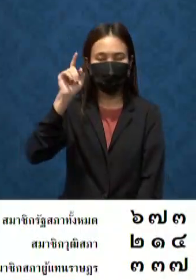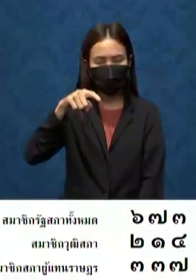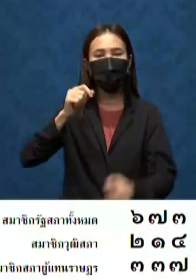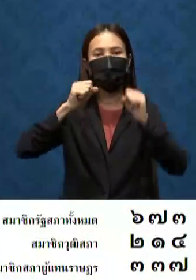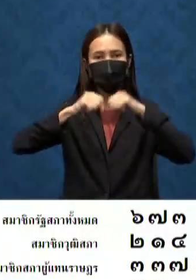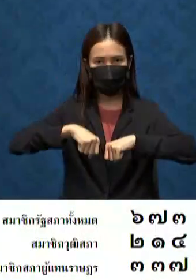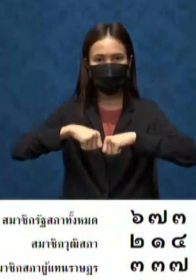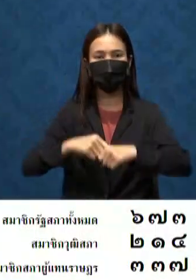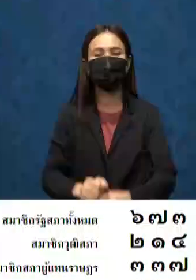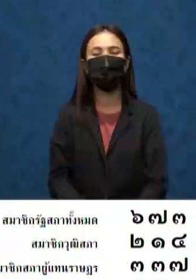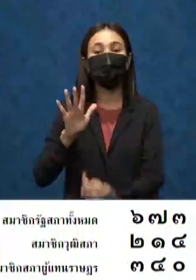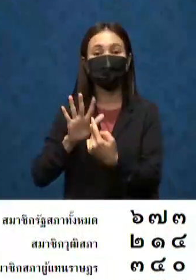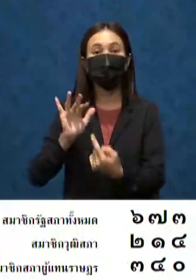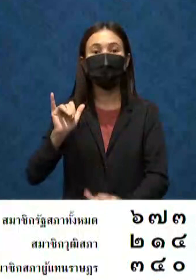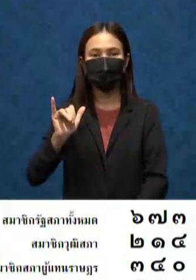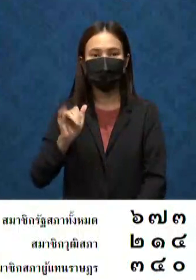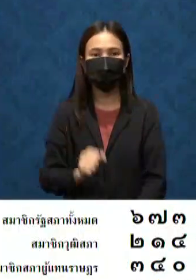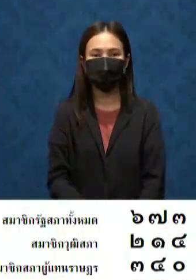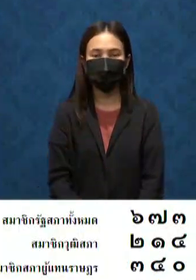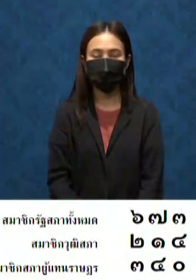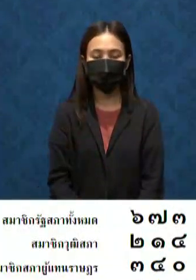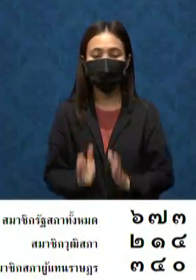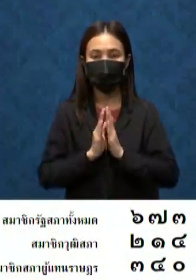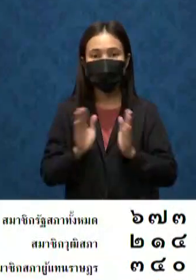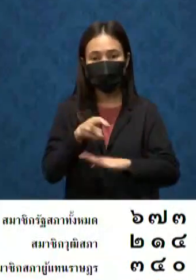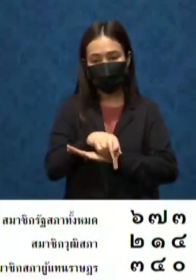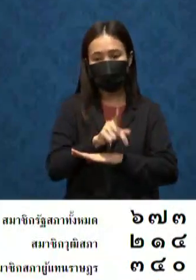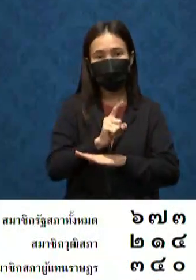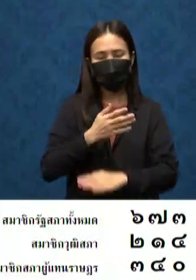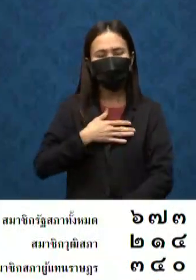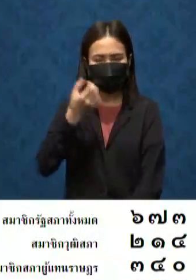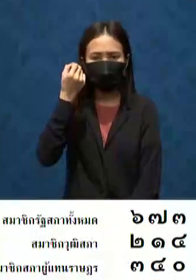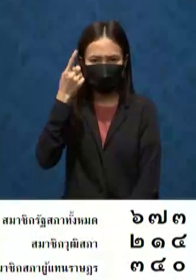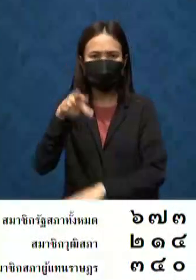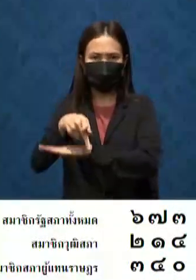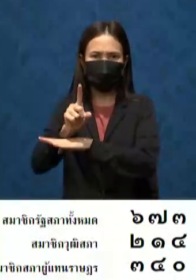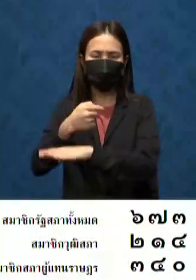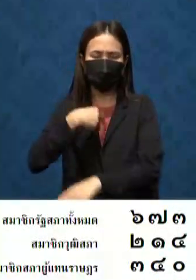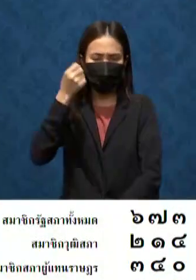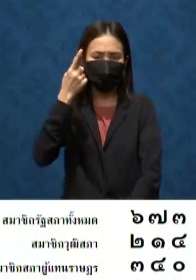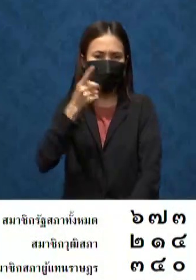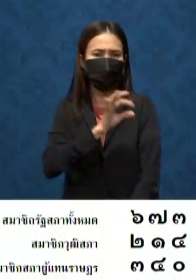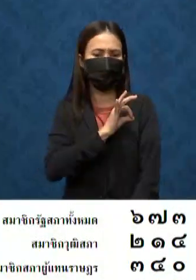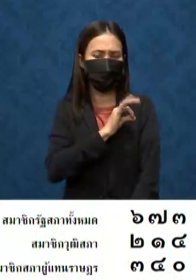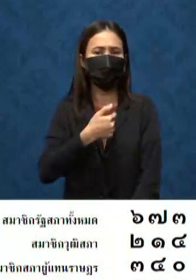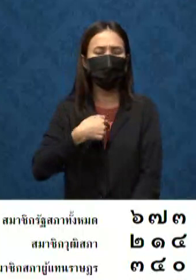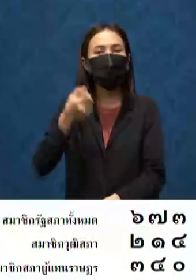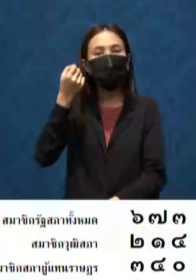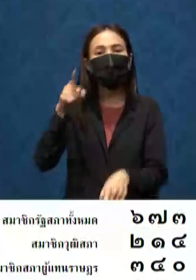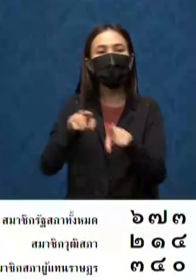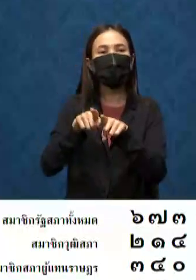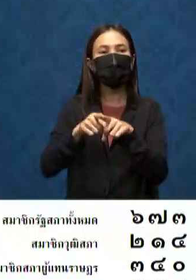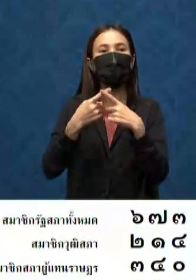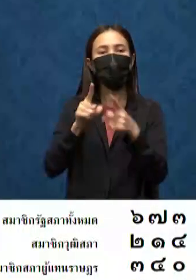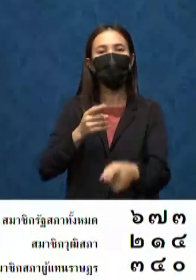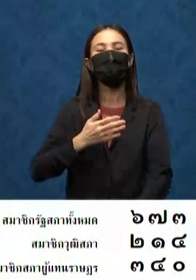ครับขอบคุณครับผมเข้าใจท่านประธานแล้วก็เพื่อนสมาชิกนะครับแต่ผมก็ยืนยัน